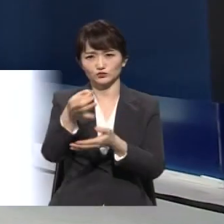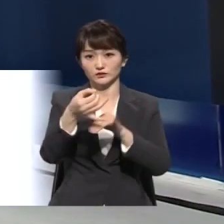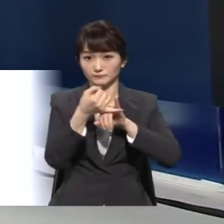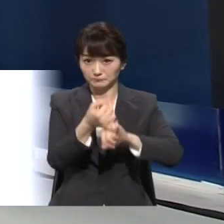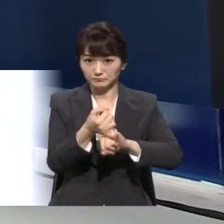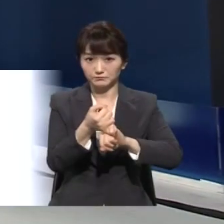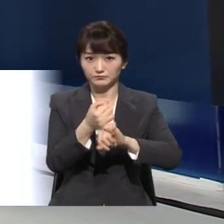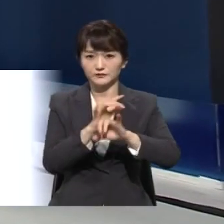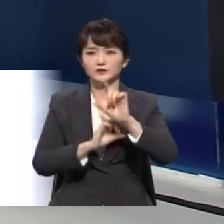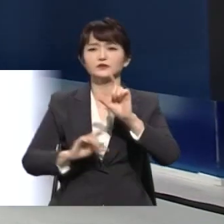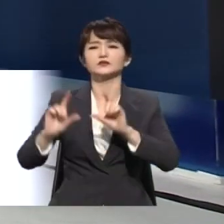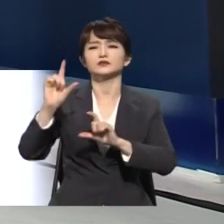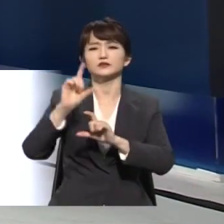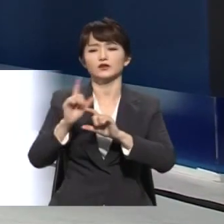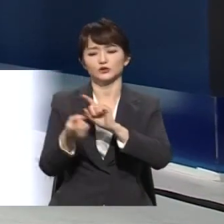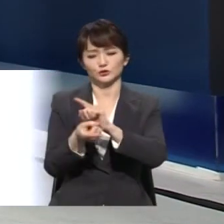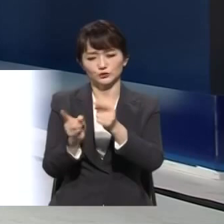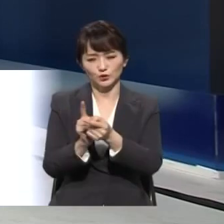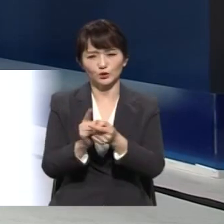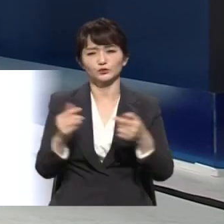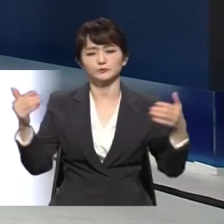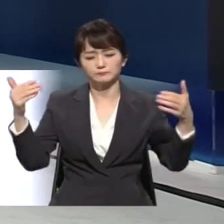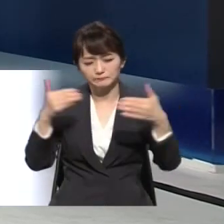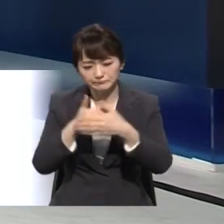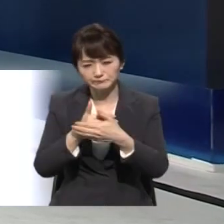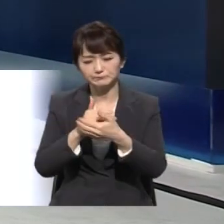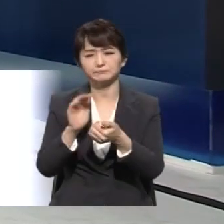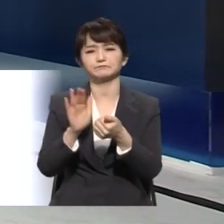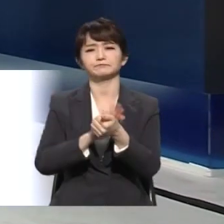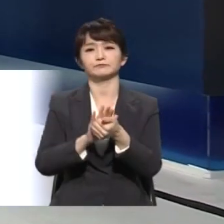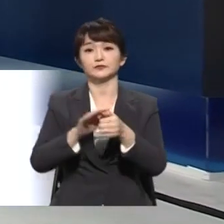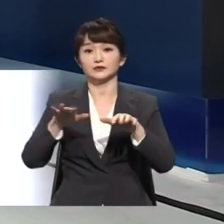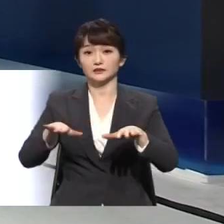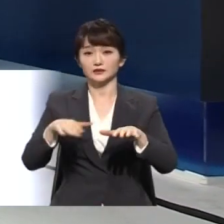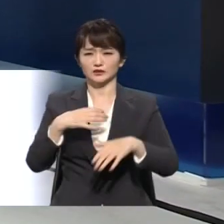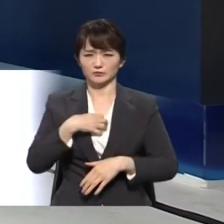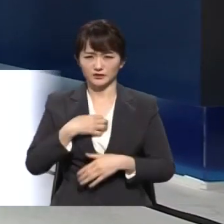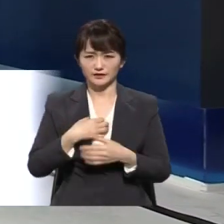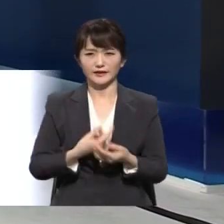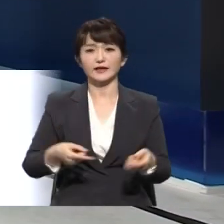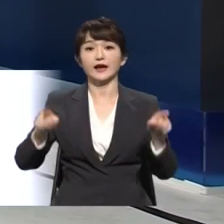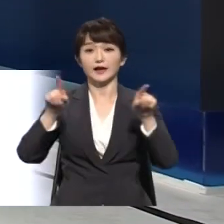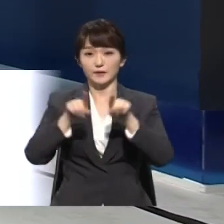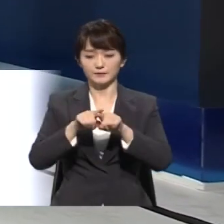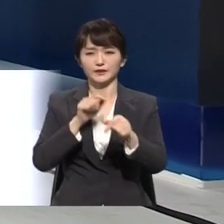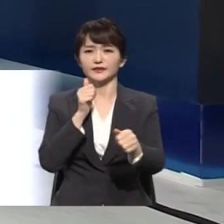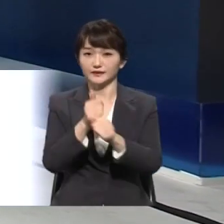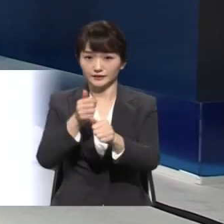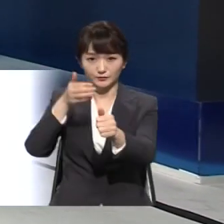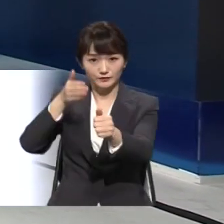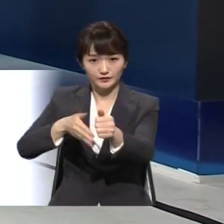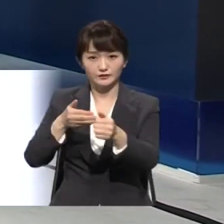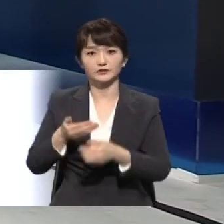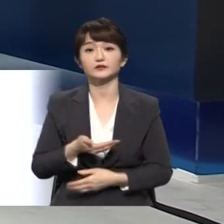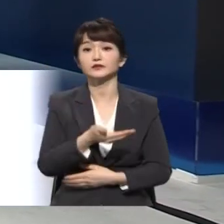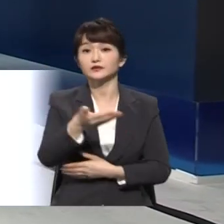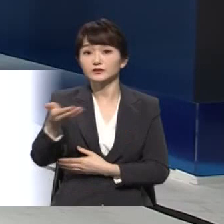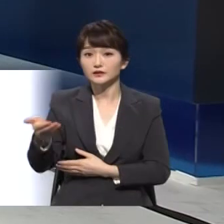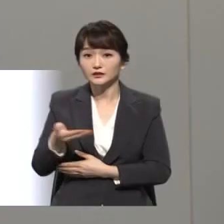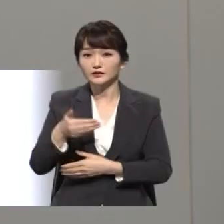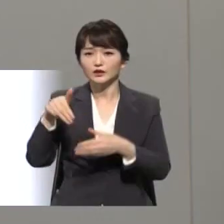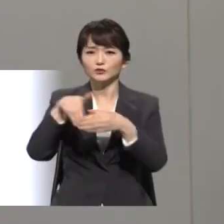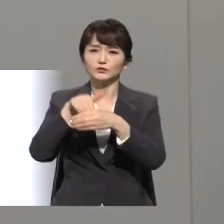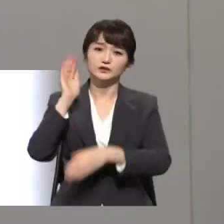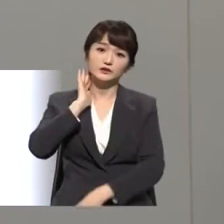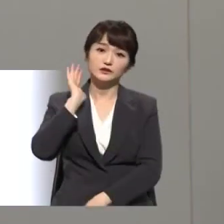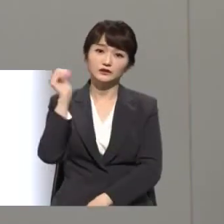우리 조금만 더 서로를 보듬고 경력에서 이 위기를 같이 이겨 나갑시다 전개하는 여러분 문재인 대통령이